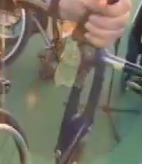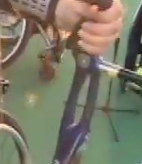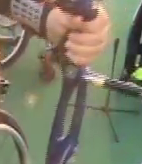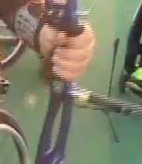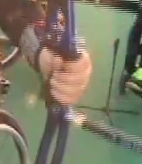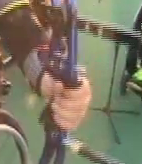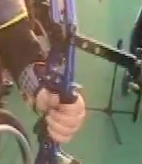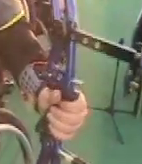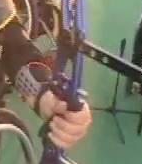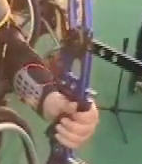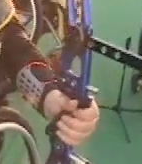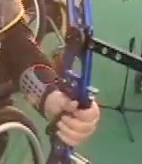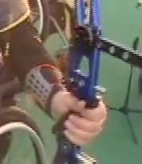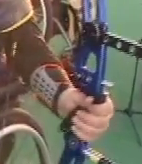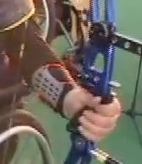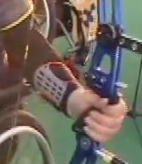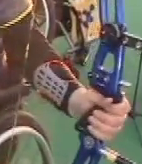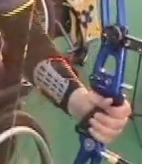오!